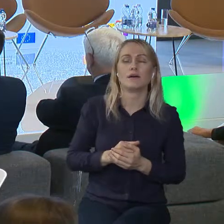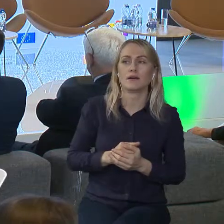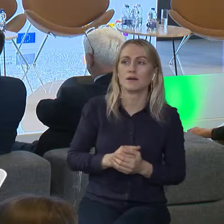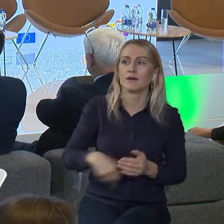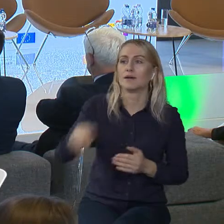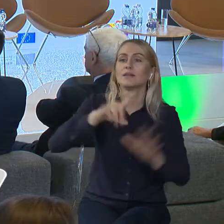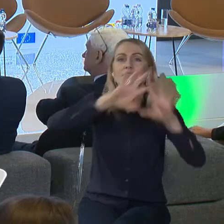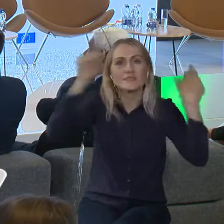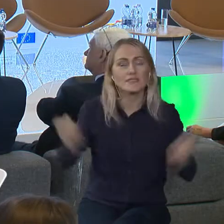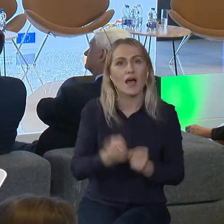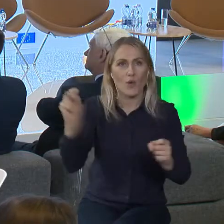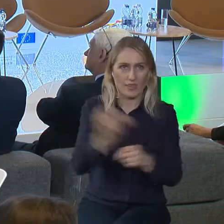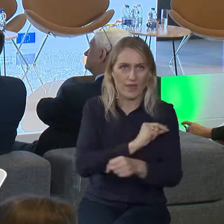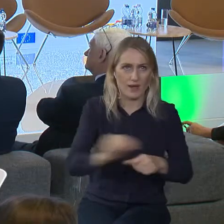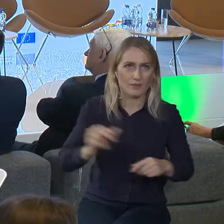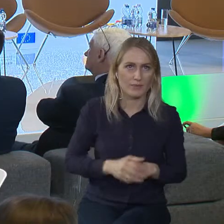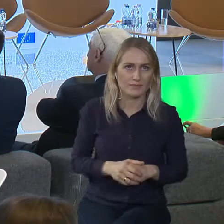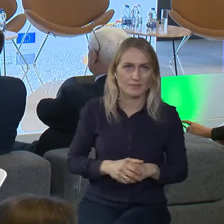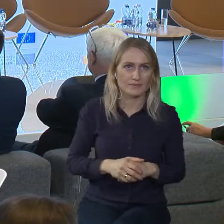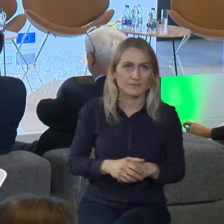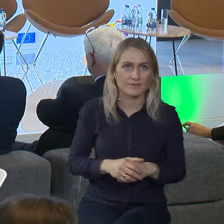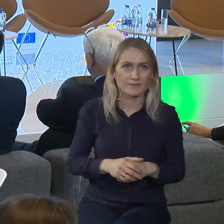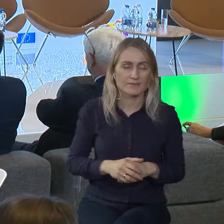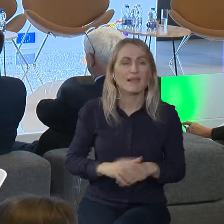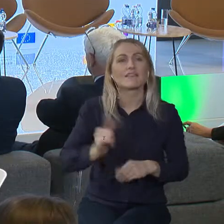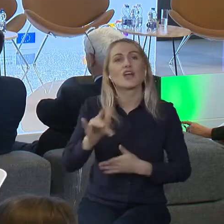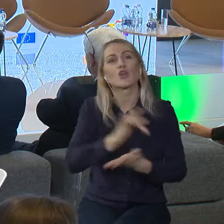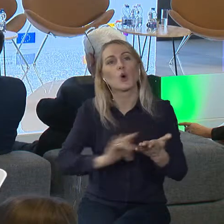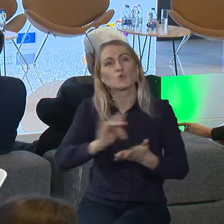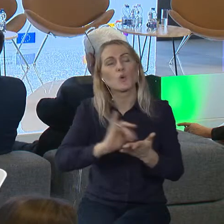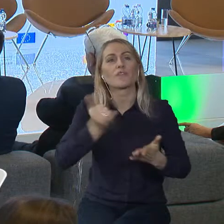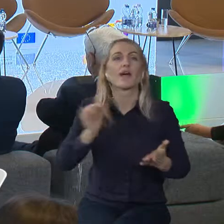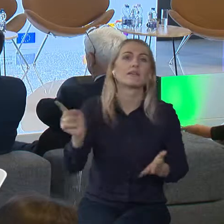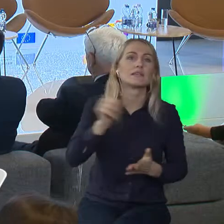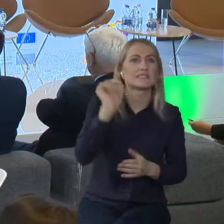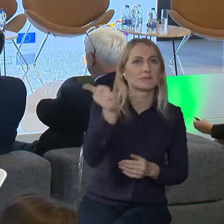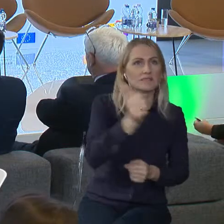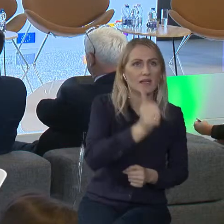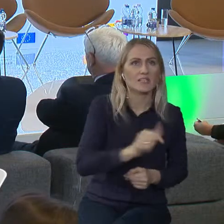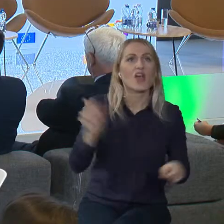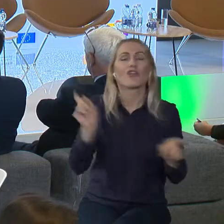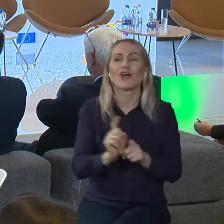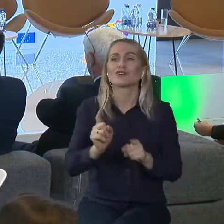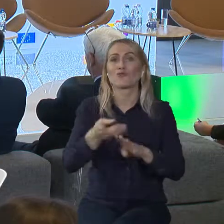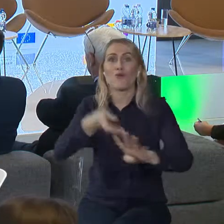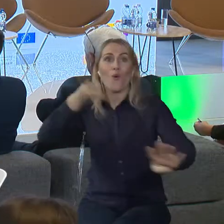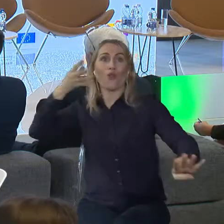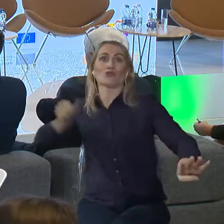z całej terapii. No, pod kątem ośrodków i specjalistów to również zmniejszenie